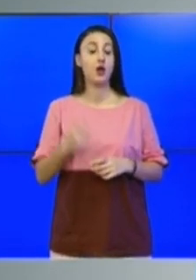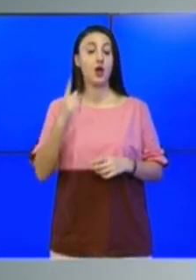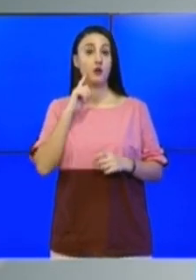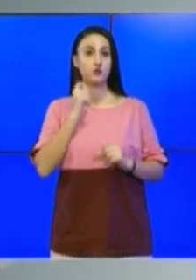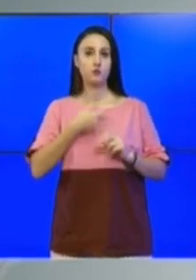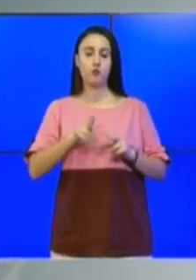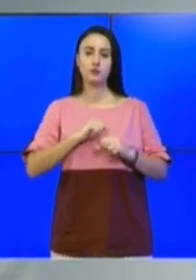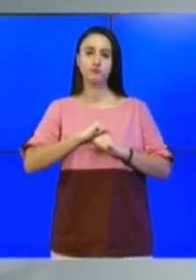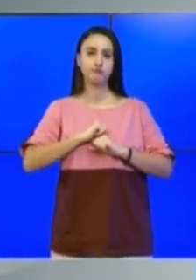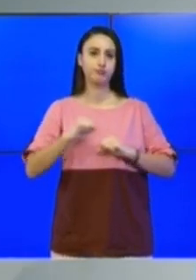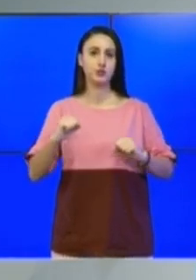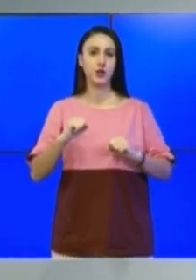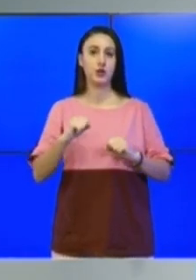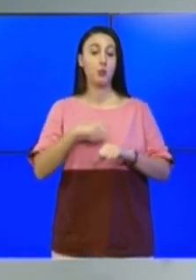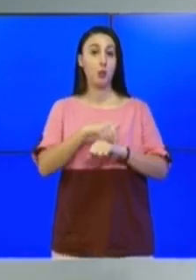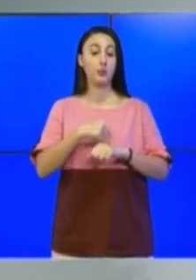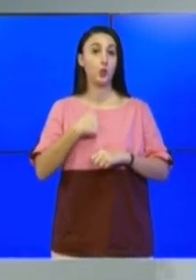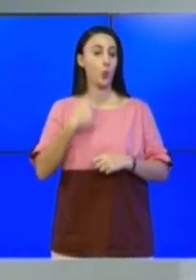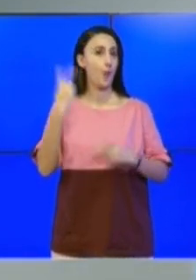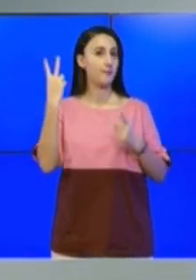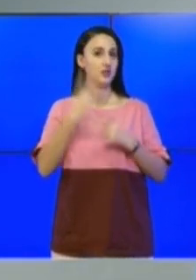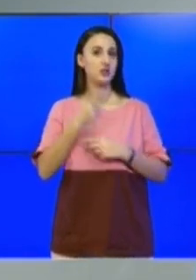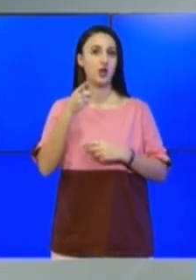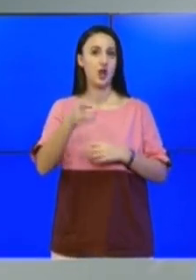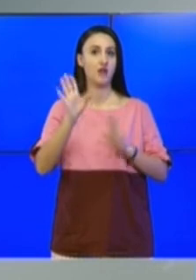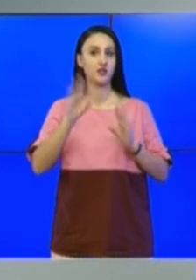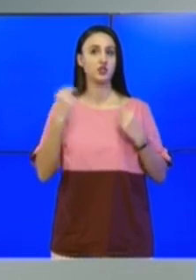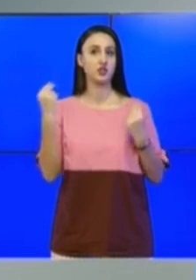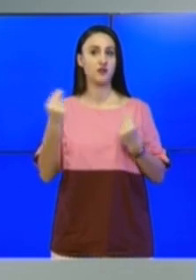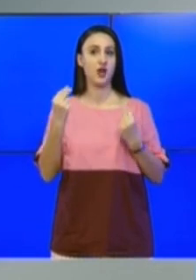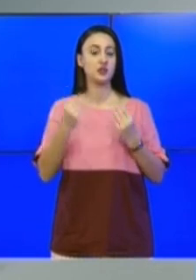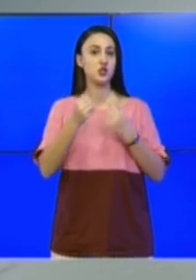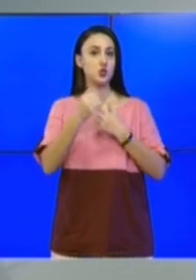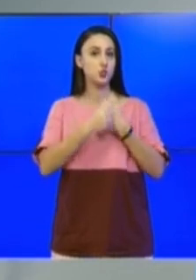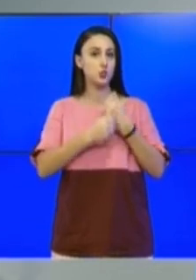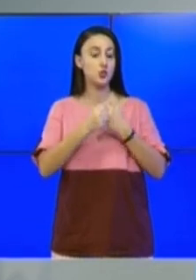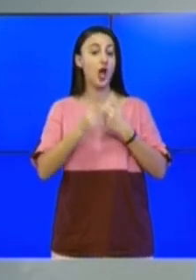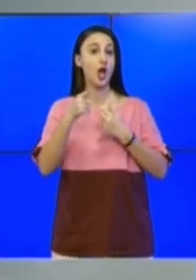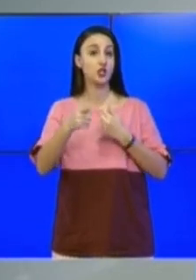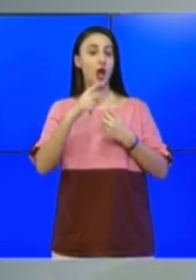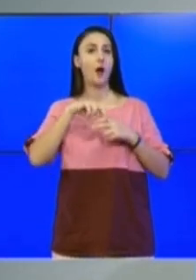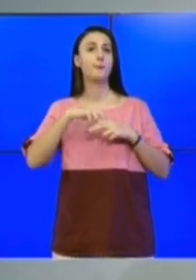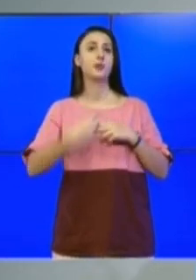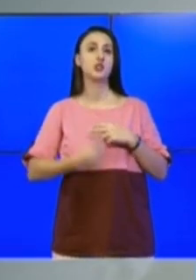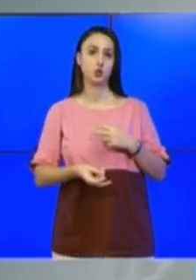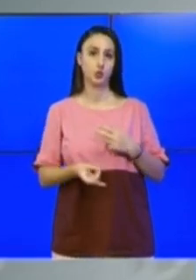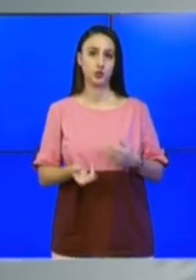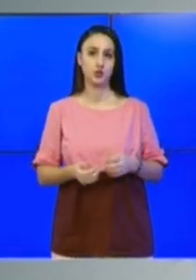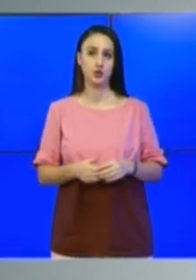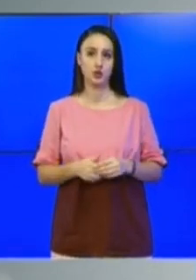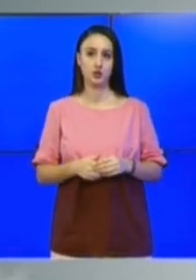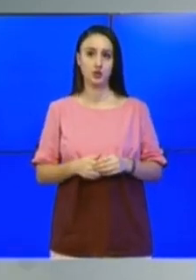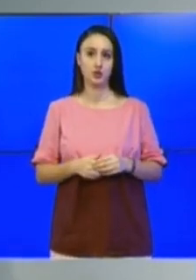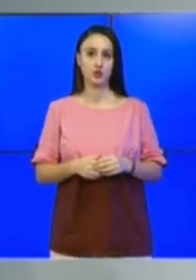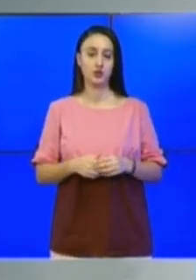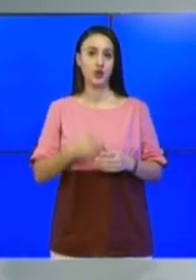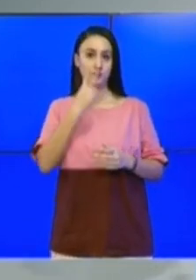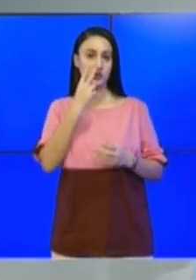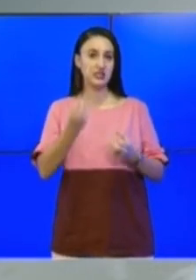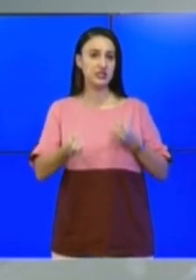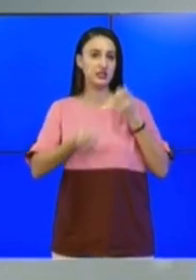incredibil de puternică lovitura pe moment. Eu nu mi-am dat seama că ea avea ceva ascuțit aici și am căzut jos. Mi-a țâșnit foarte